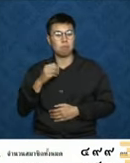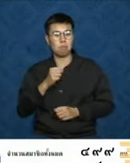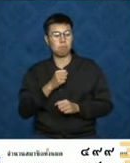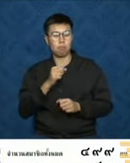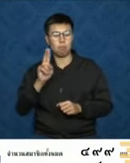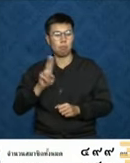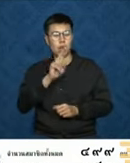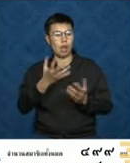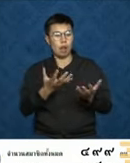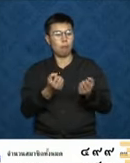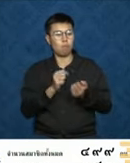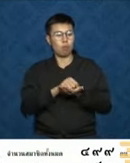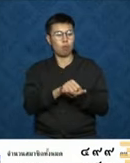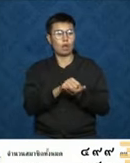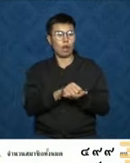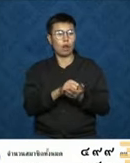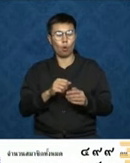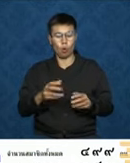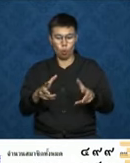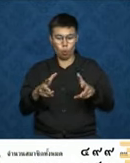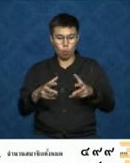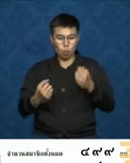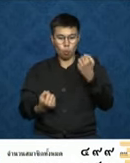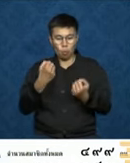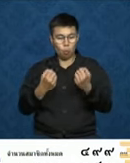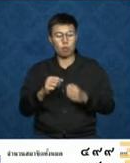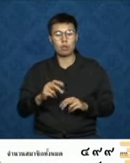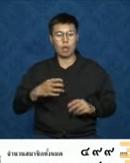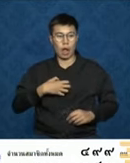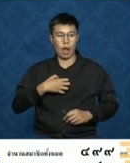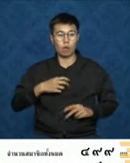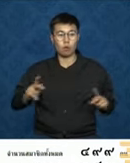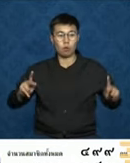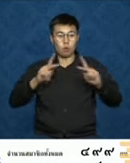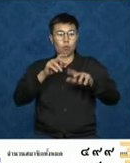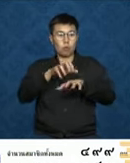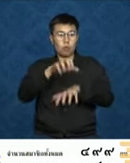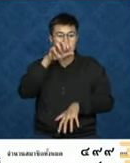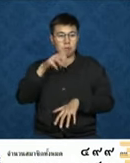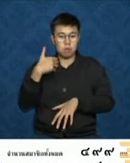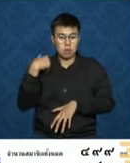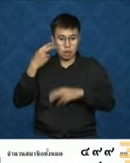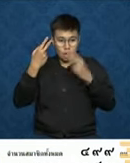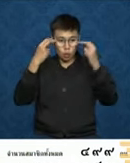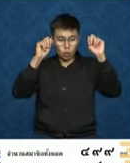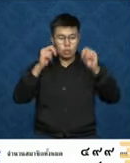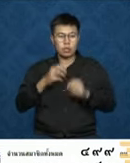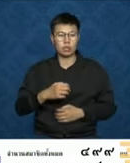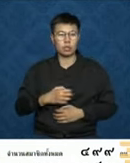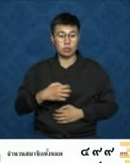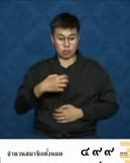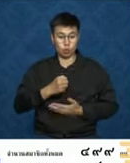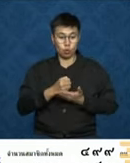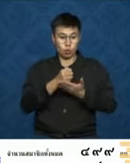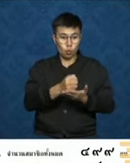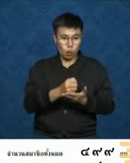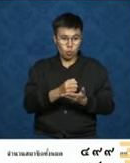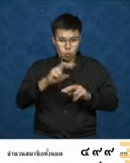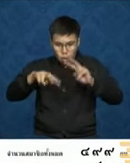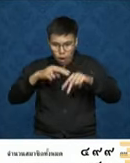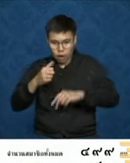จ้างจึงขอให้สำนักงานตำรวจแห่งชาติและกระทรวงมหาดไทยที่มีรัฐมนตรีบอกว่าจะจัดการผู้มีอิทธิพล